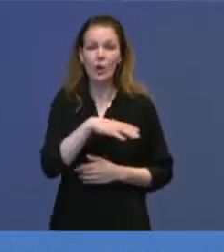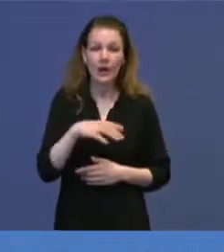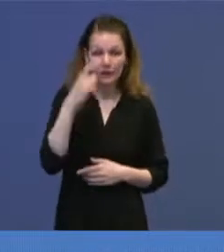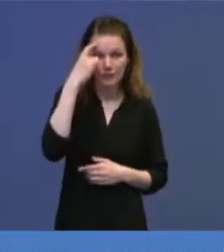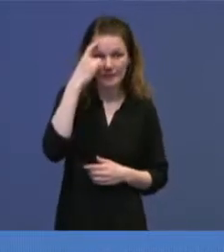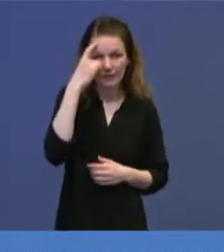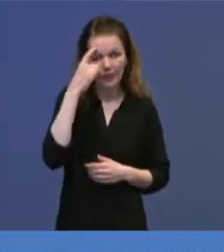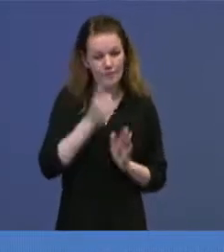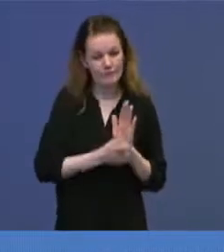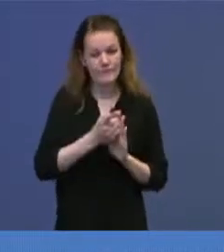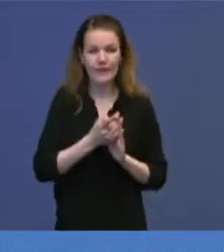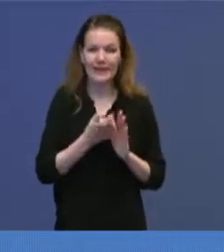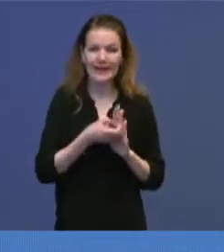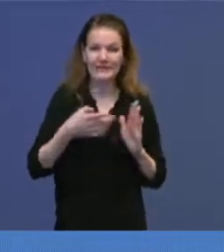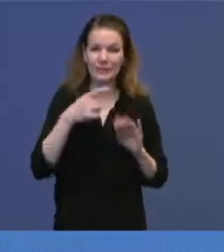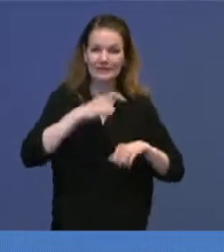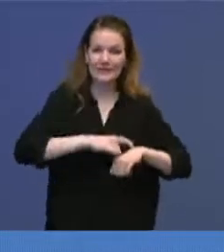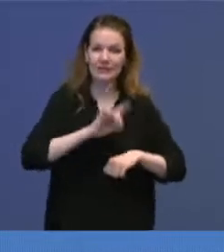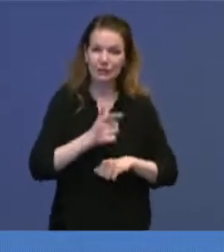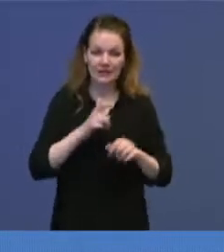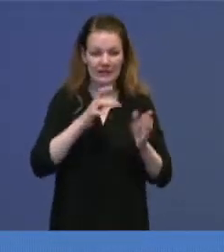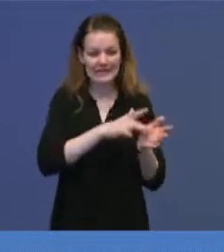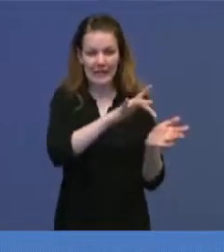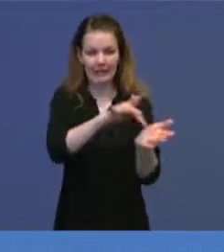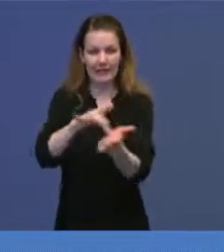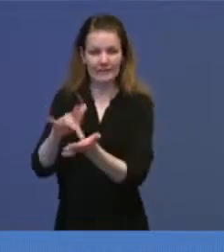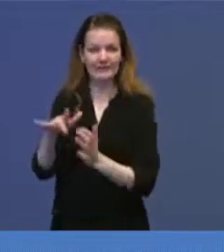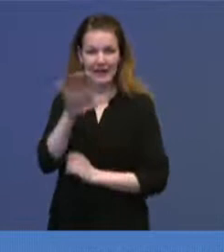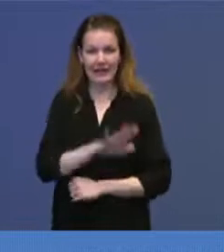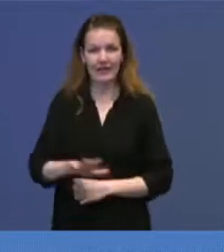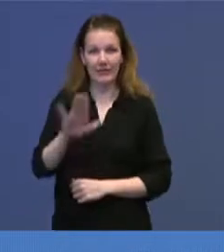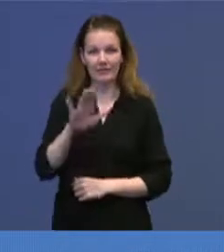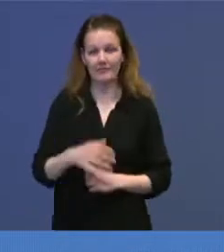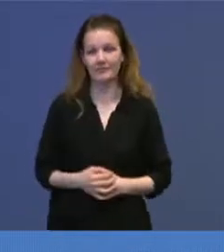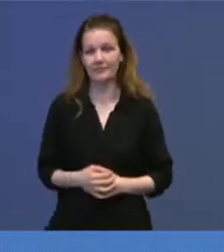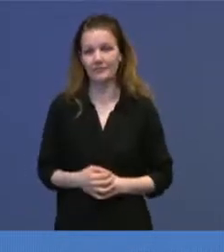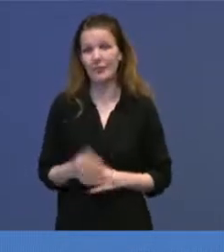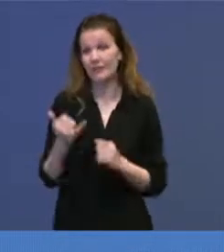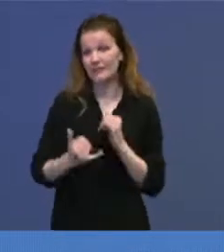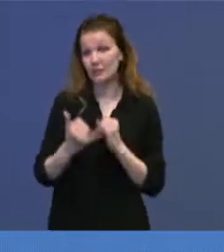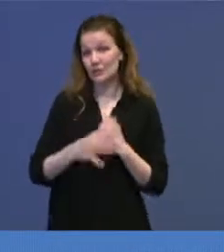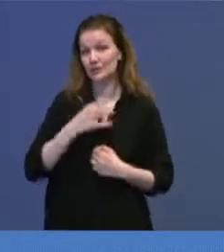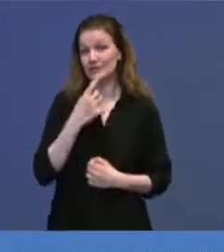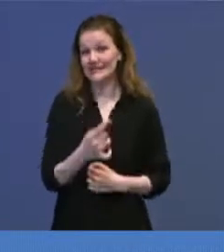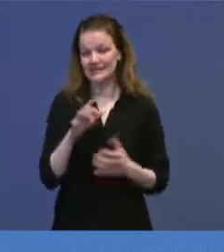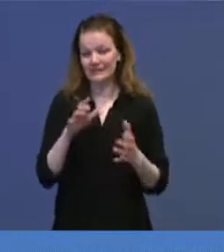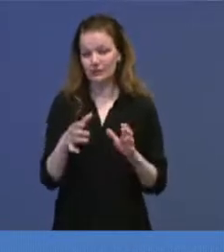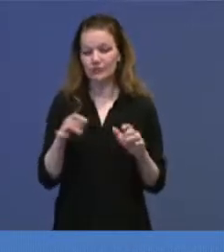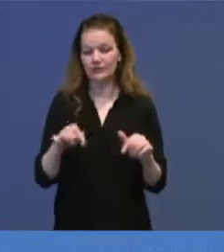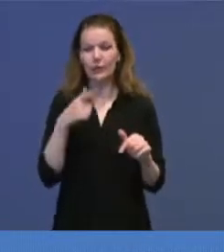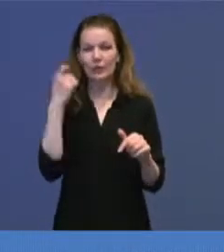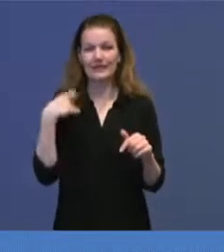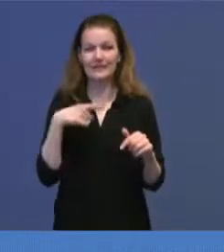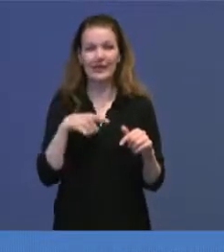har raskt responstid fordi de befinner seg I hele landet. Til slutt så vil jeg si litt om situasjonen rundt